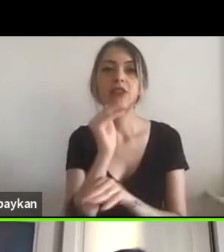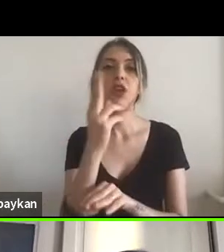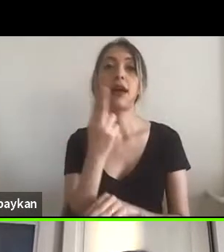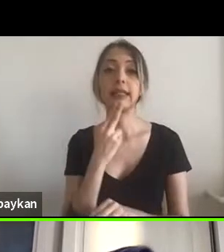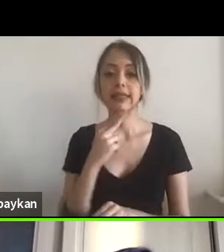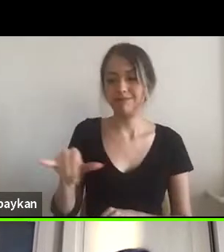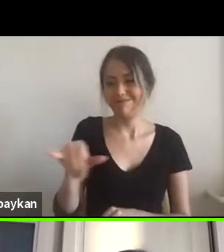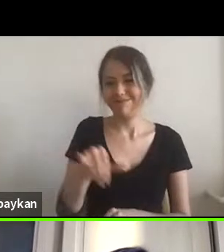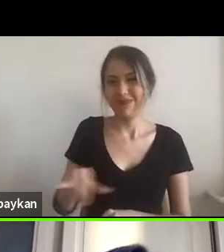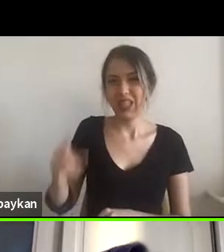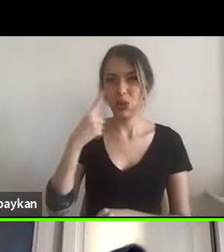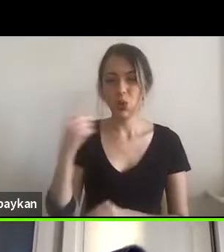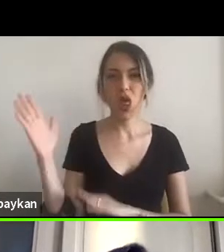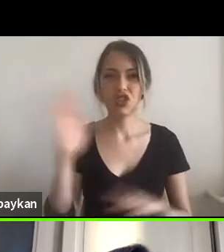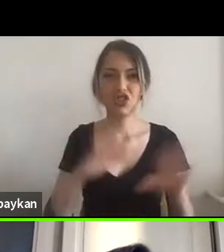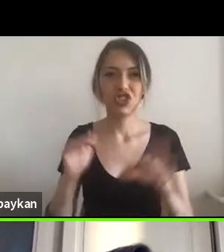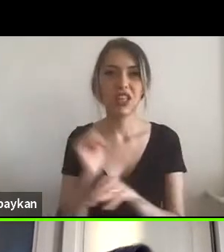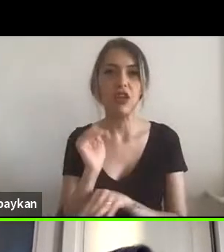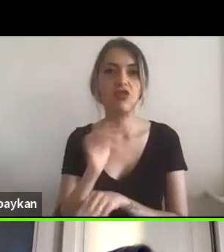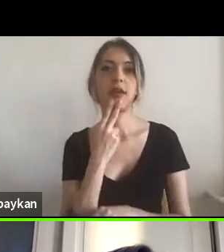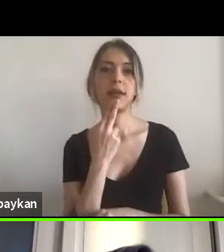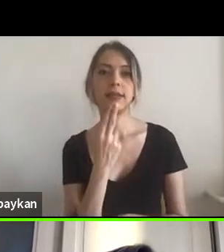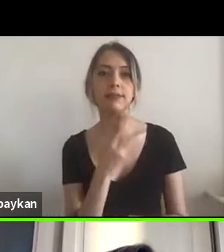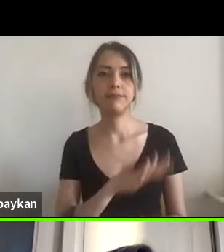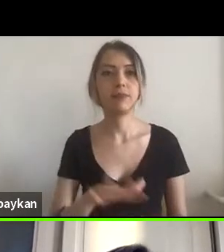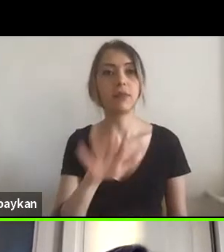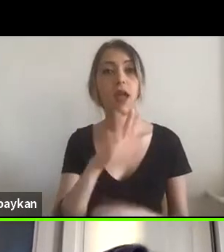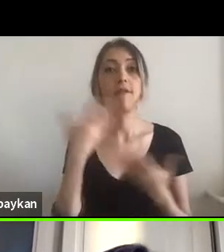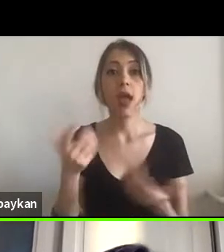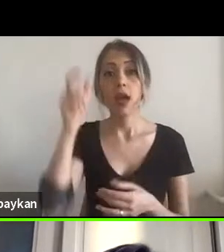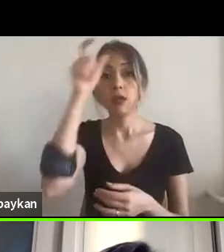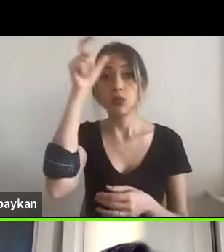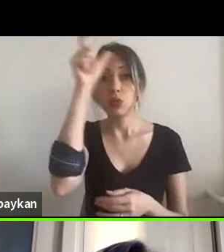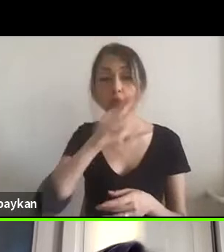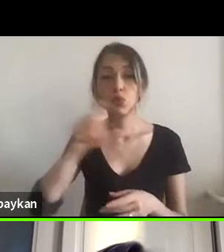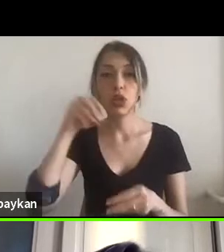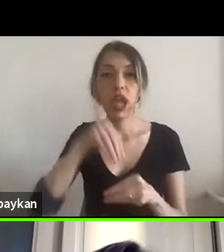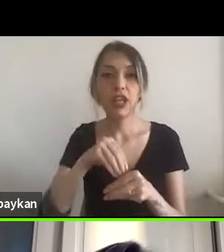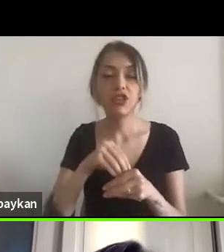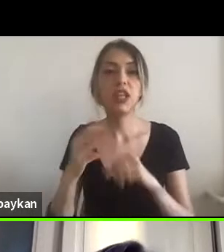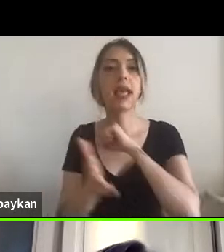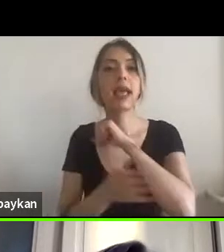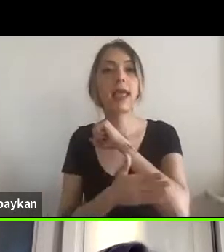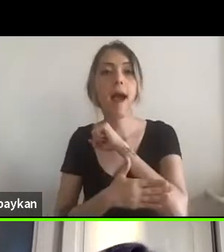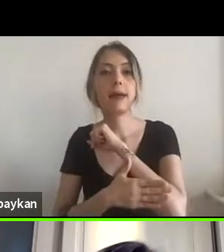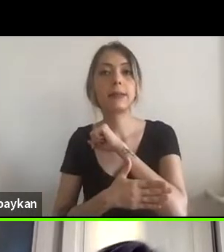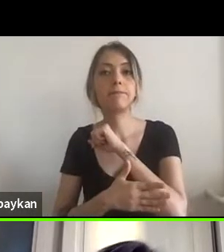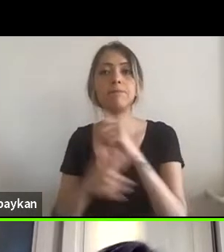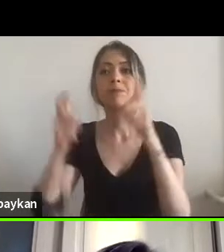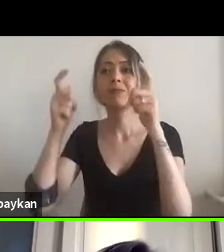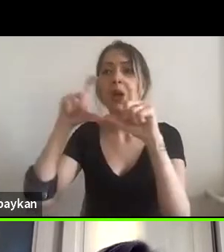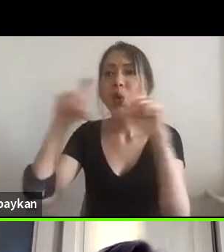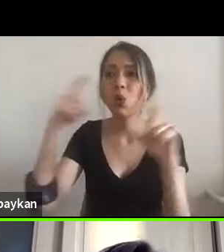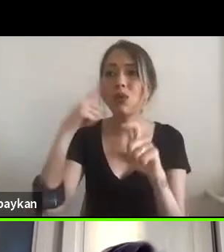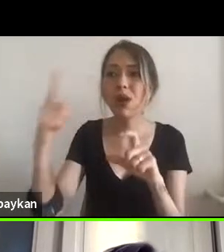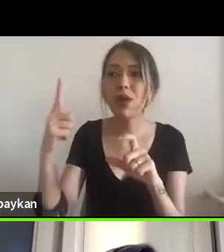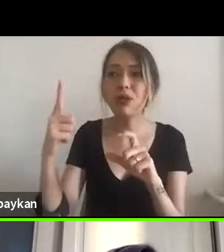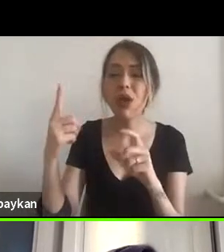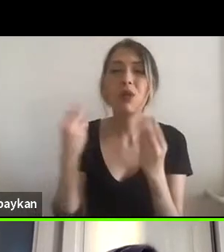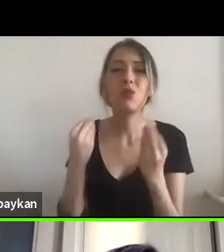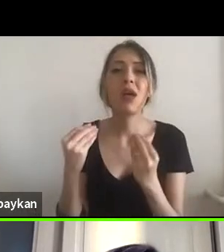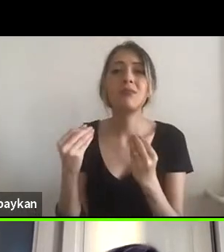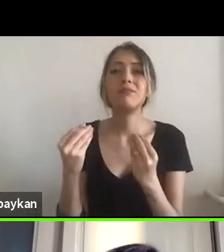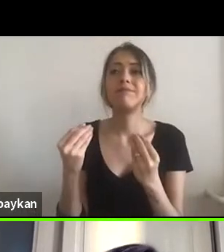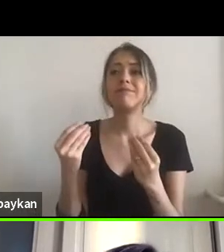yakınları tarafından daha doğrusu Türkiye'deki yargı mekanizmalarından adil bir sonuç alamamaları sonucunda Avrupa İnsan